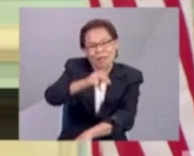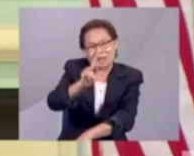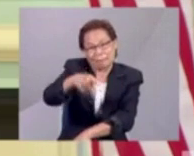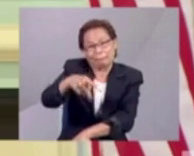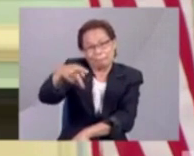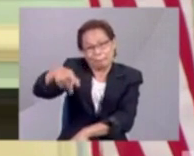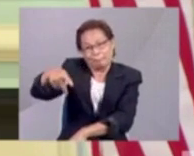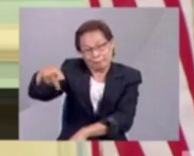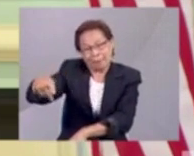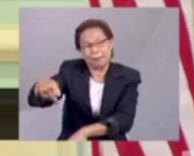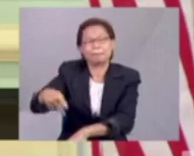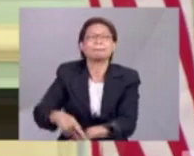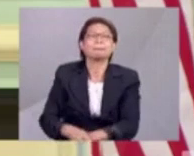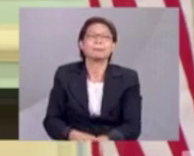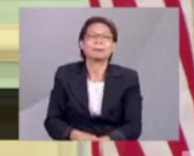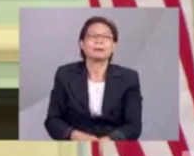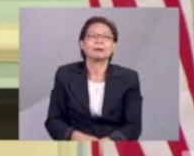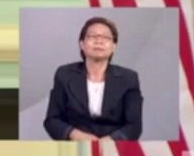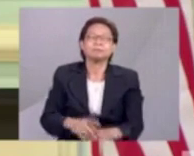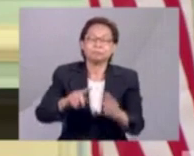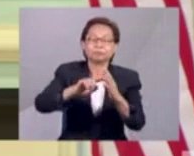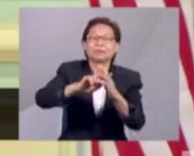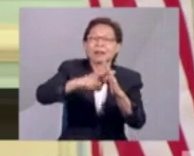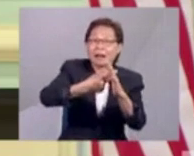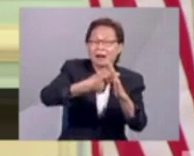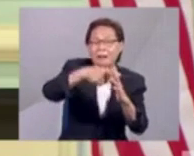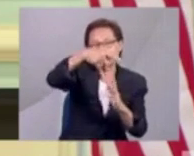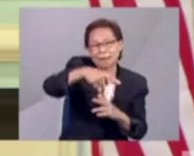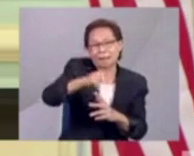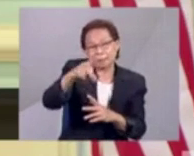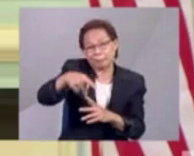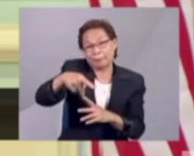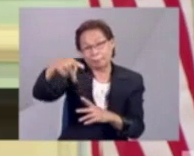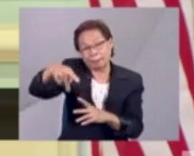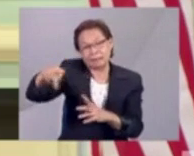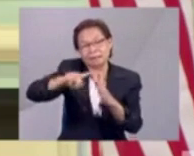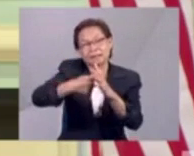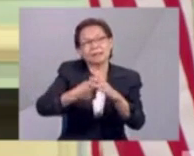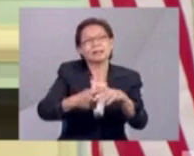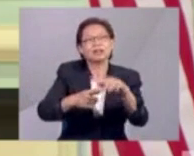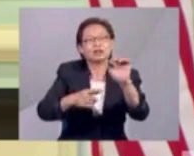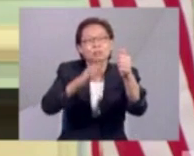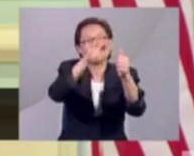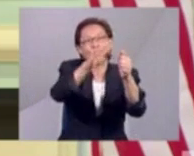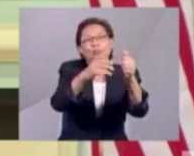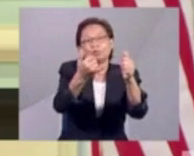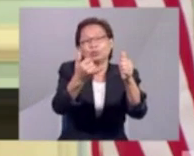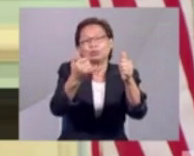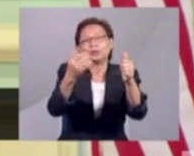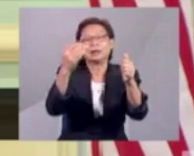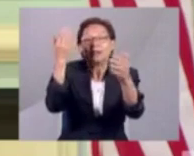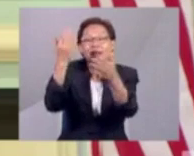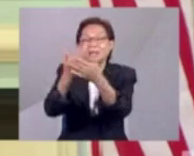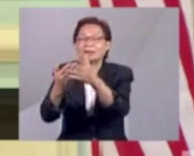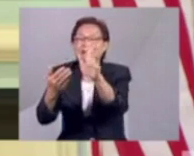PKPP ini akan berkuat kuasa 10 Jun hingga 31 Ogos yang